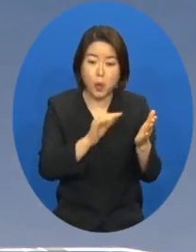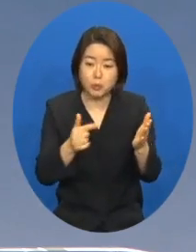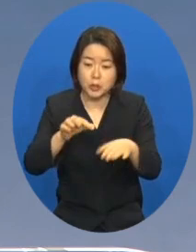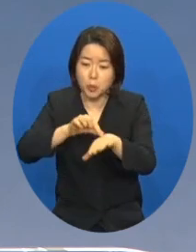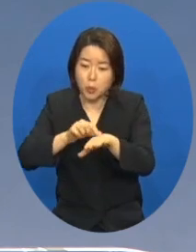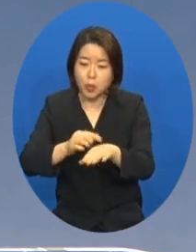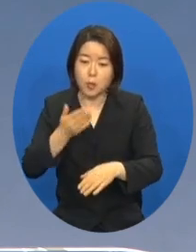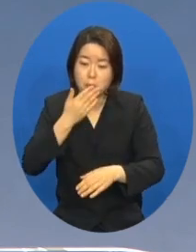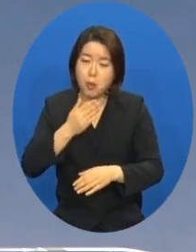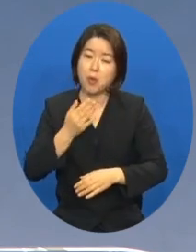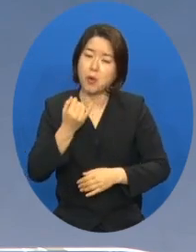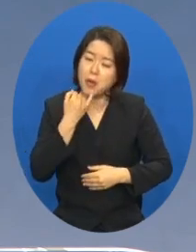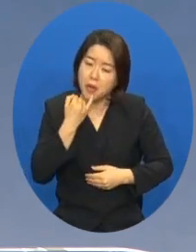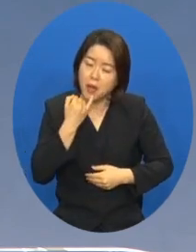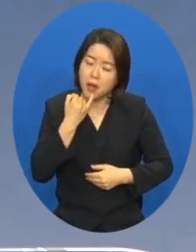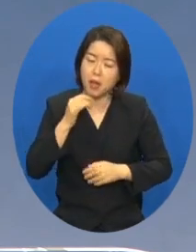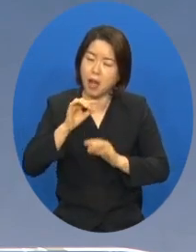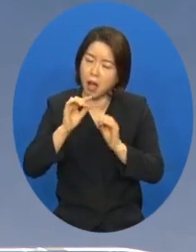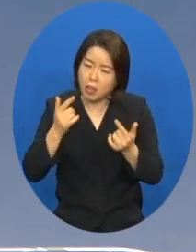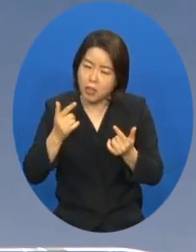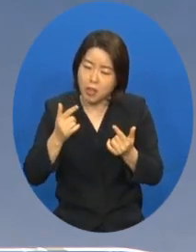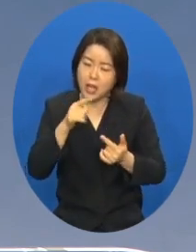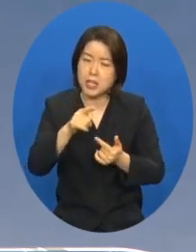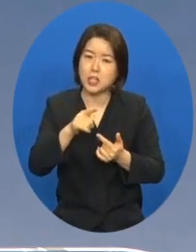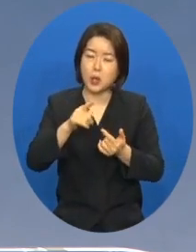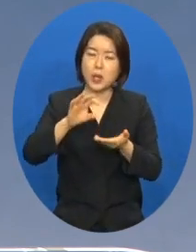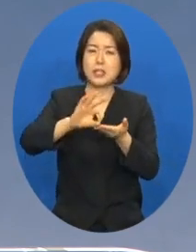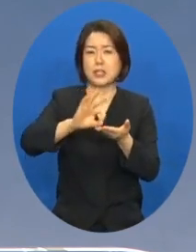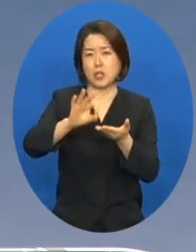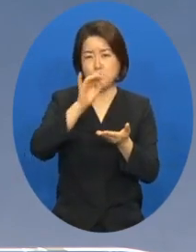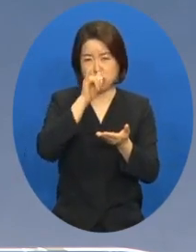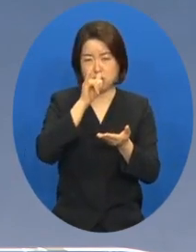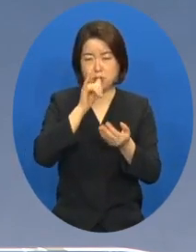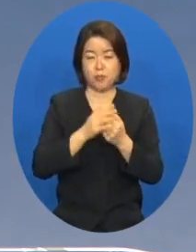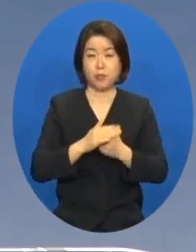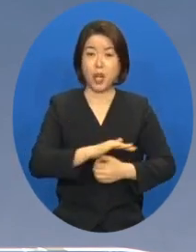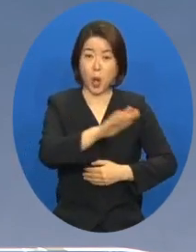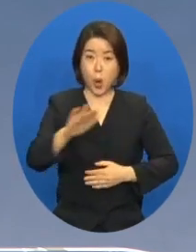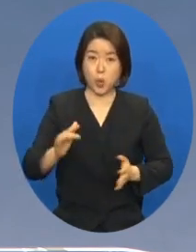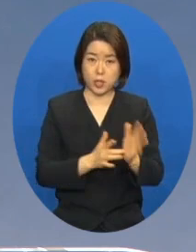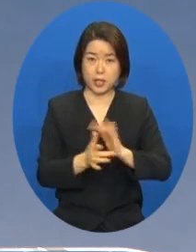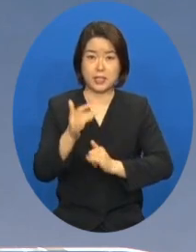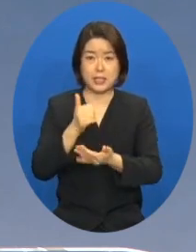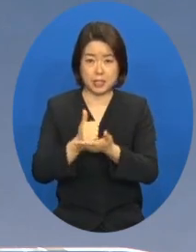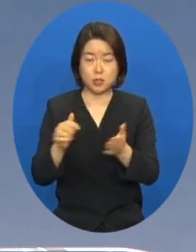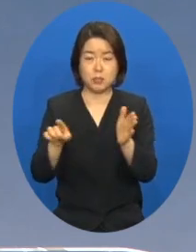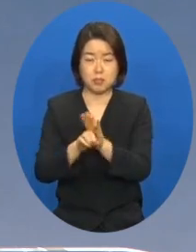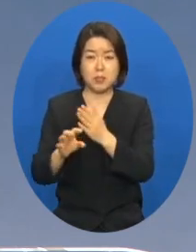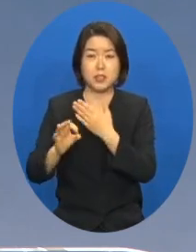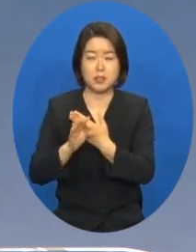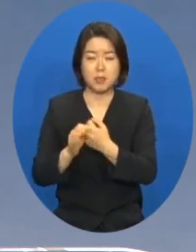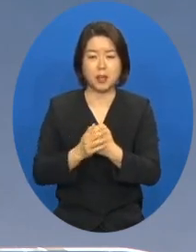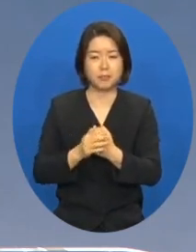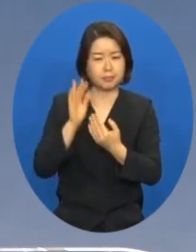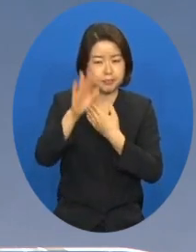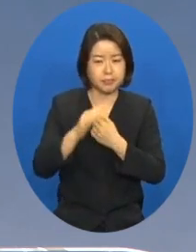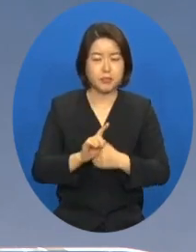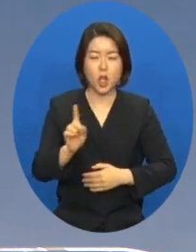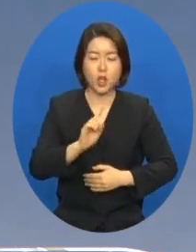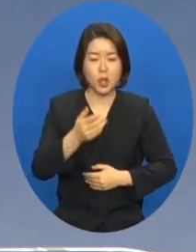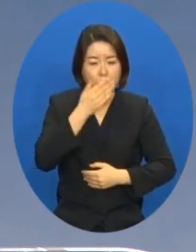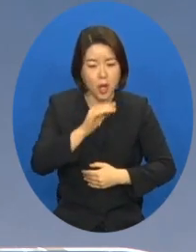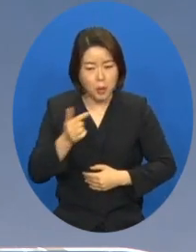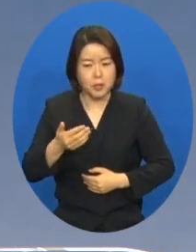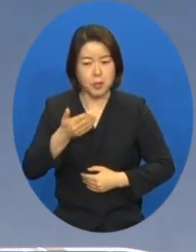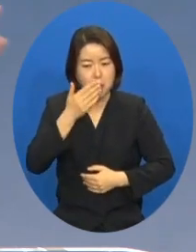안 되느냐 하는 문제에 적용을 합니다. 여러분 우리가 예수를 믿으면 이제는 어떤 음식을 먹고 안